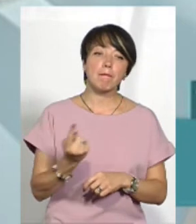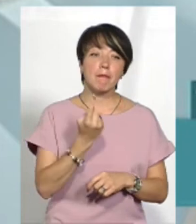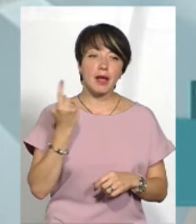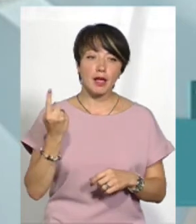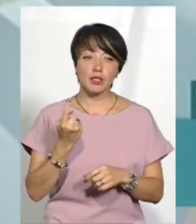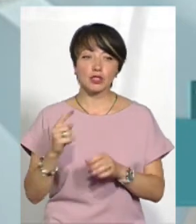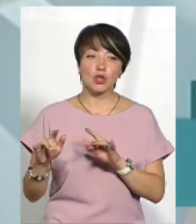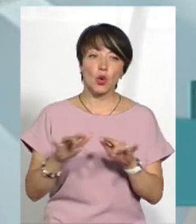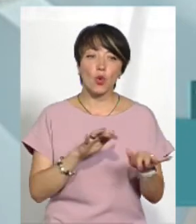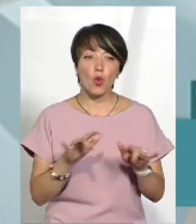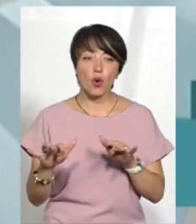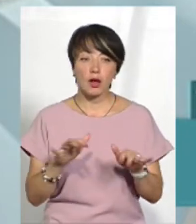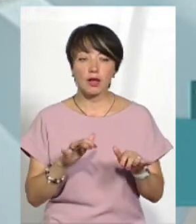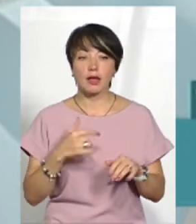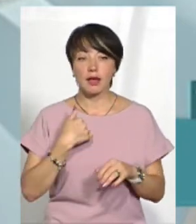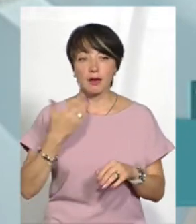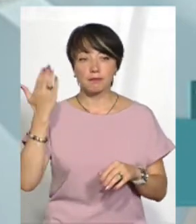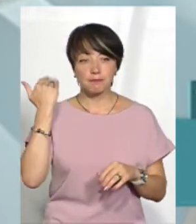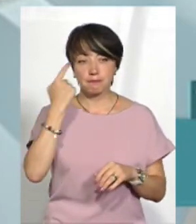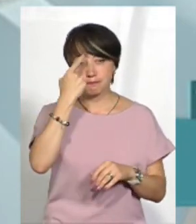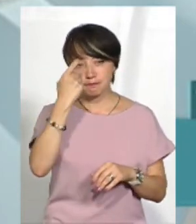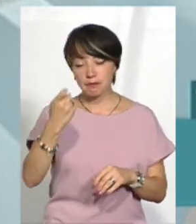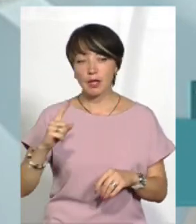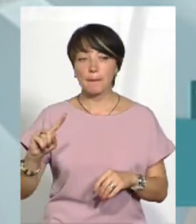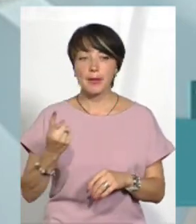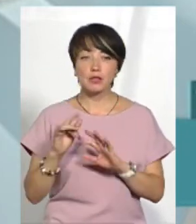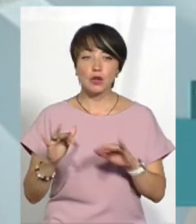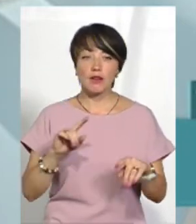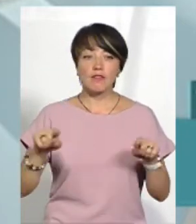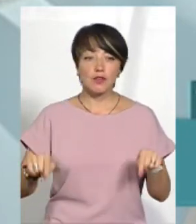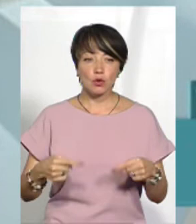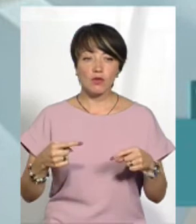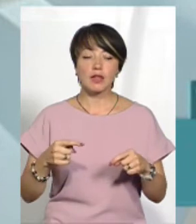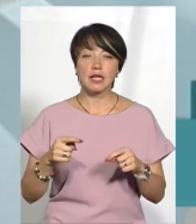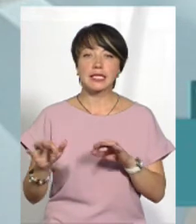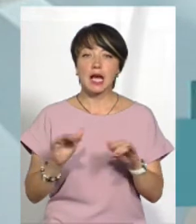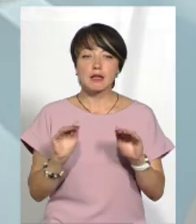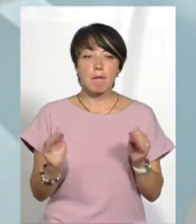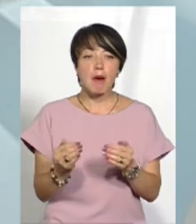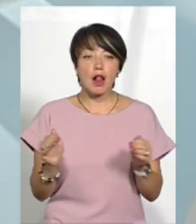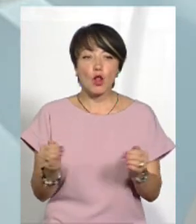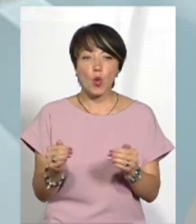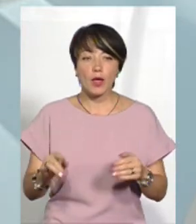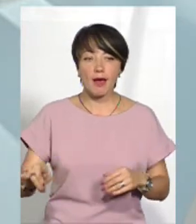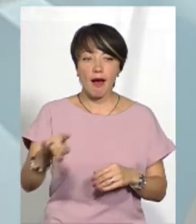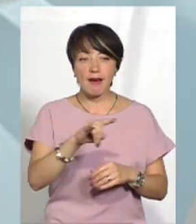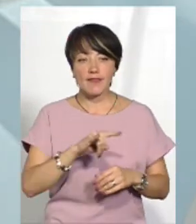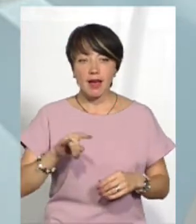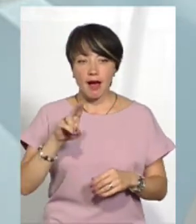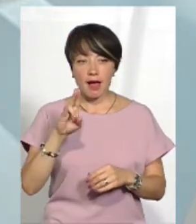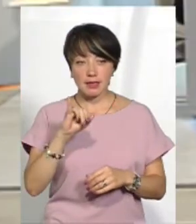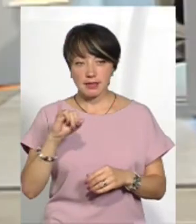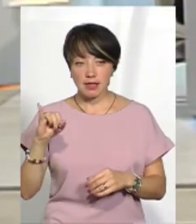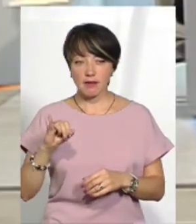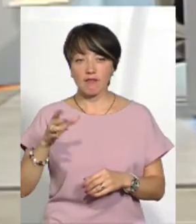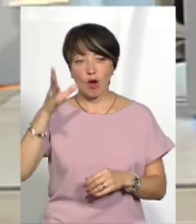я вже неодноразово наголошував, одним із першим кроком є це відновлення діяльності малої авіації. Тому що, враховуючи